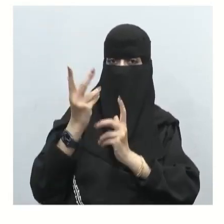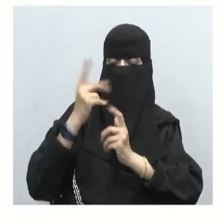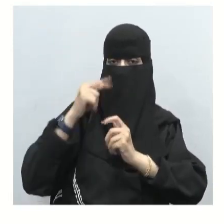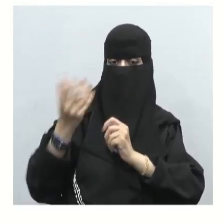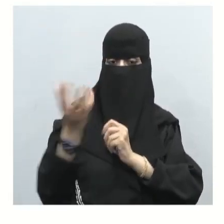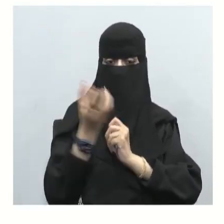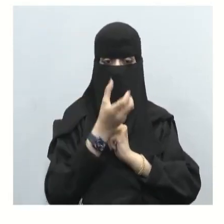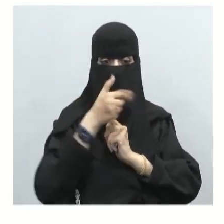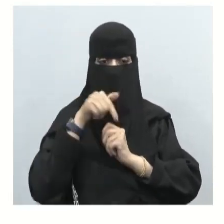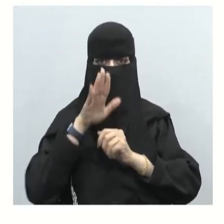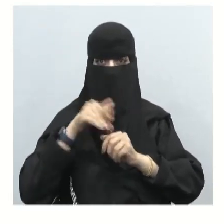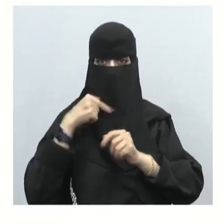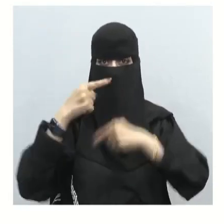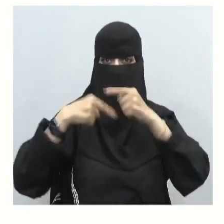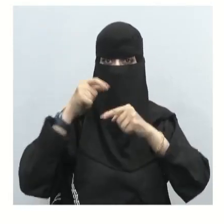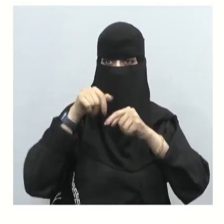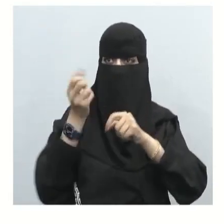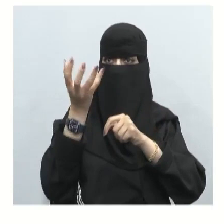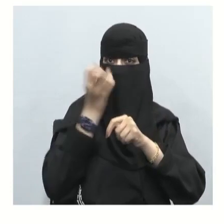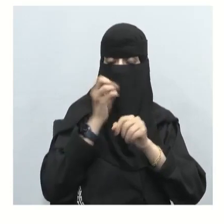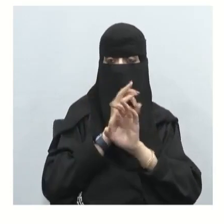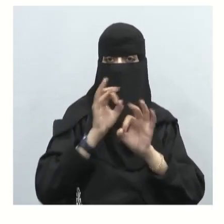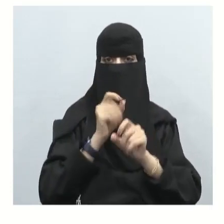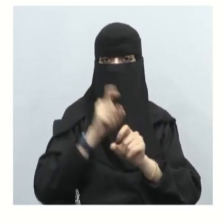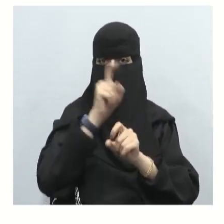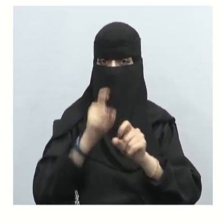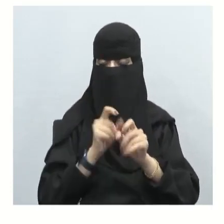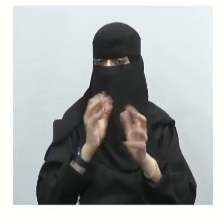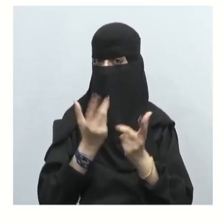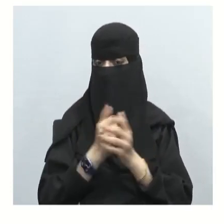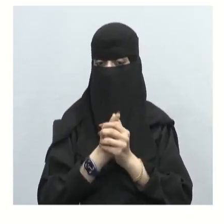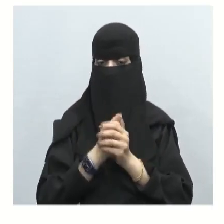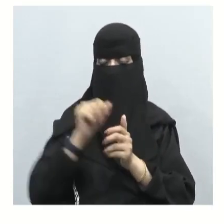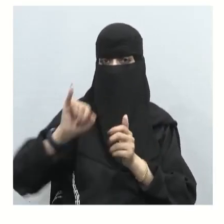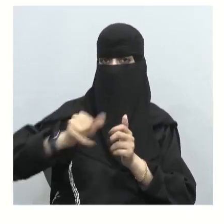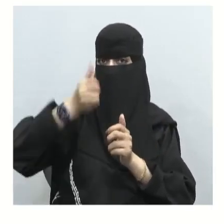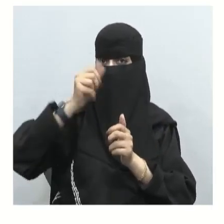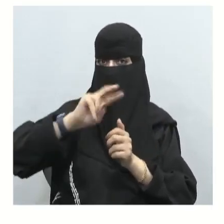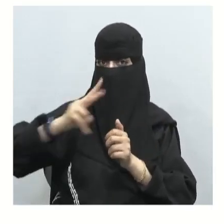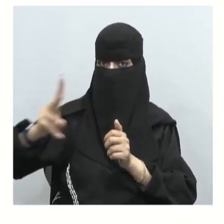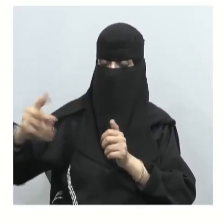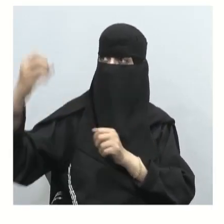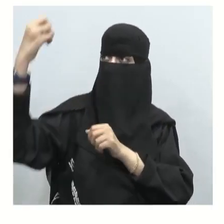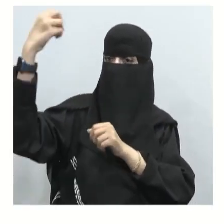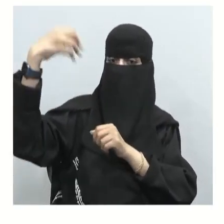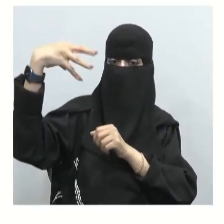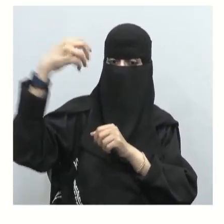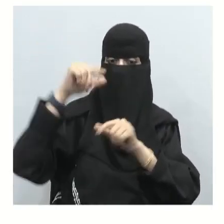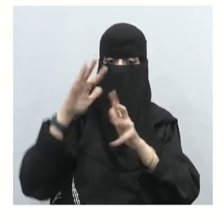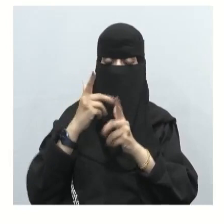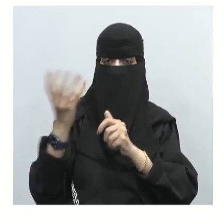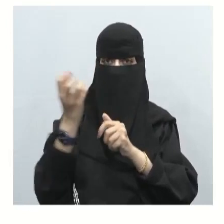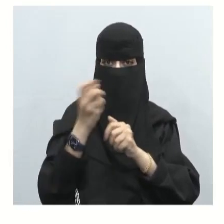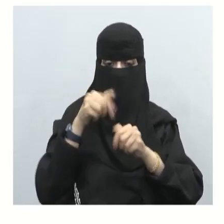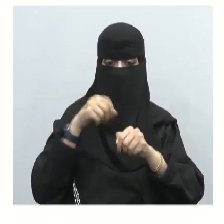تولد ضوءا مستقطبا اذا سؤال التجربه لدينا ما انواع الاضاءه وما مصادر الضوء